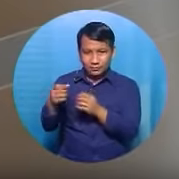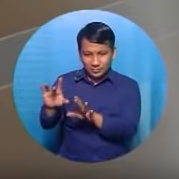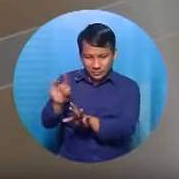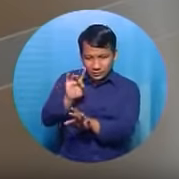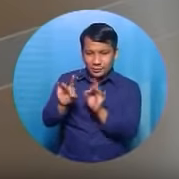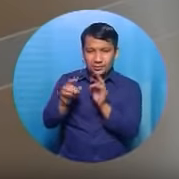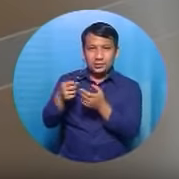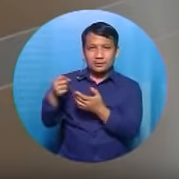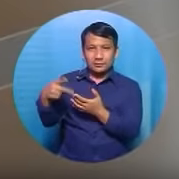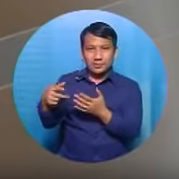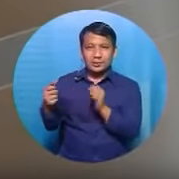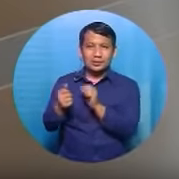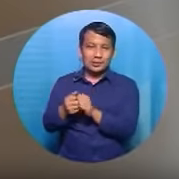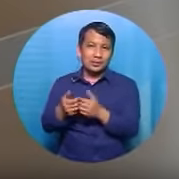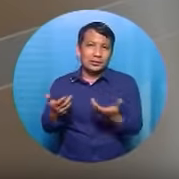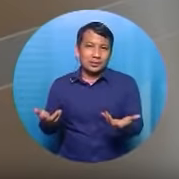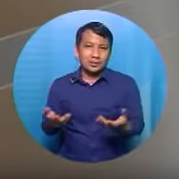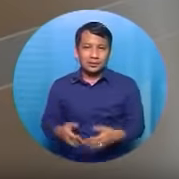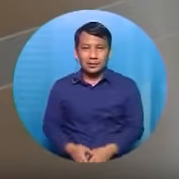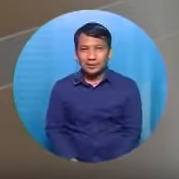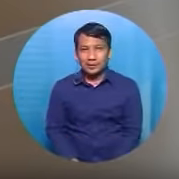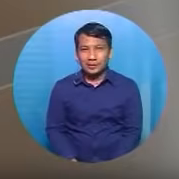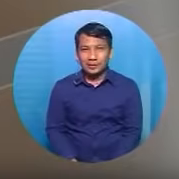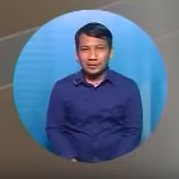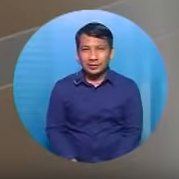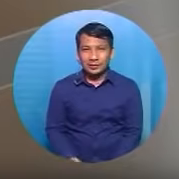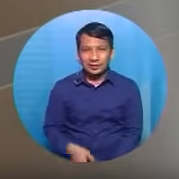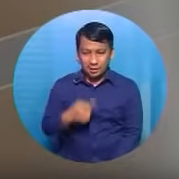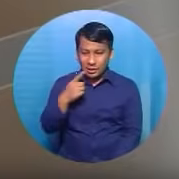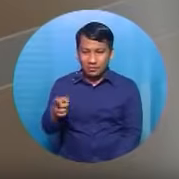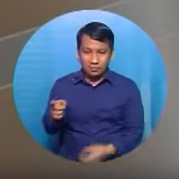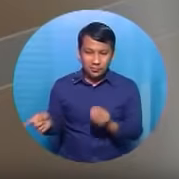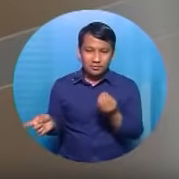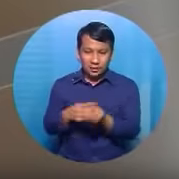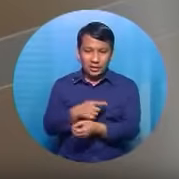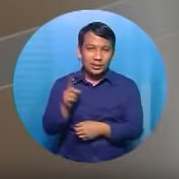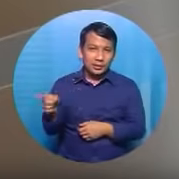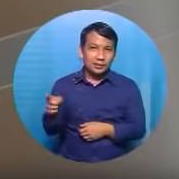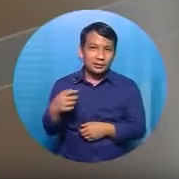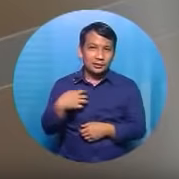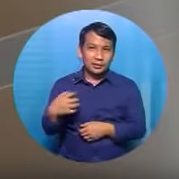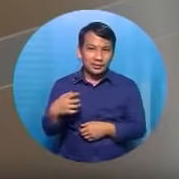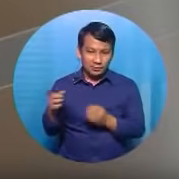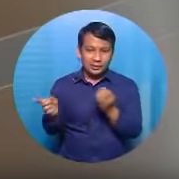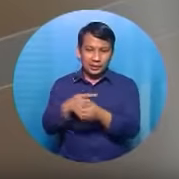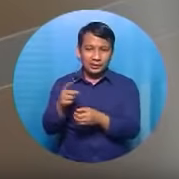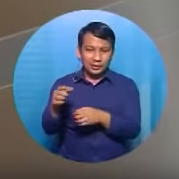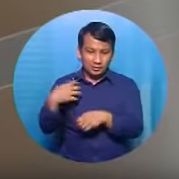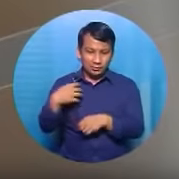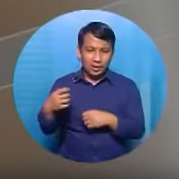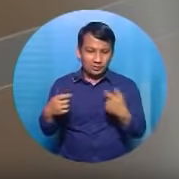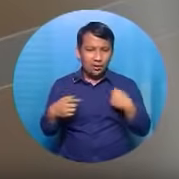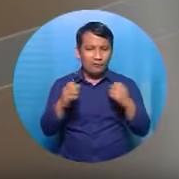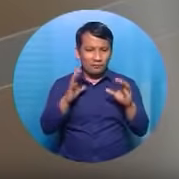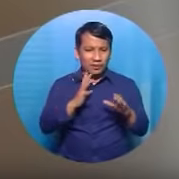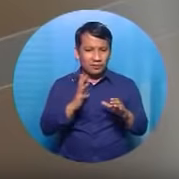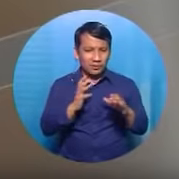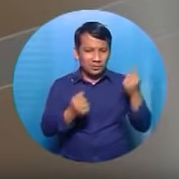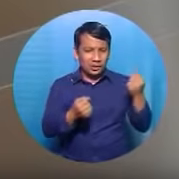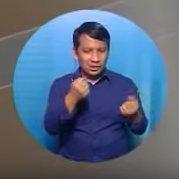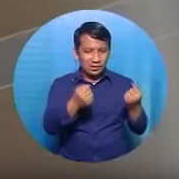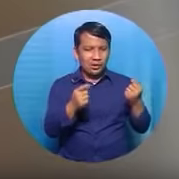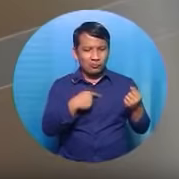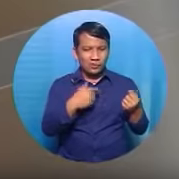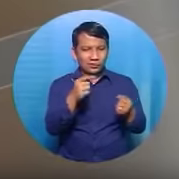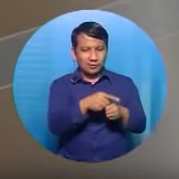pa kong gihagit? Na sige. Ipatangtang kay di ko mahadlo kay kaya na kong magtrabaho masig mag-driver akong sikad. Ipatatanggal kita.